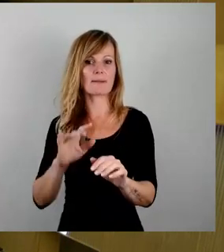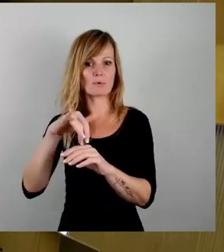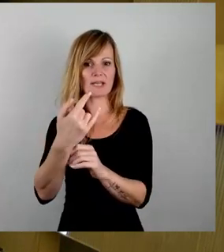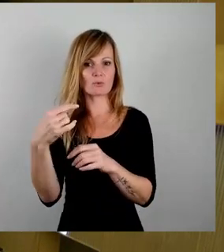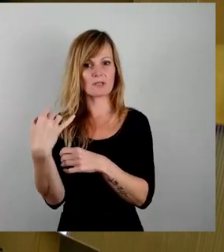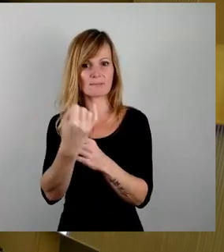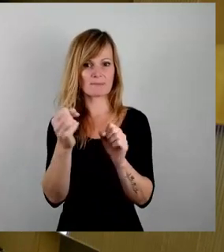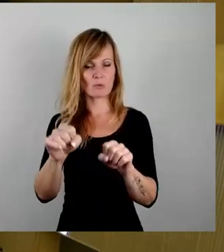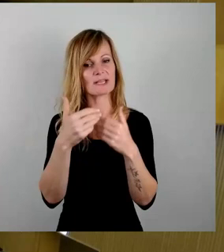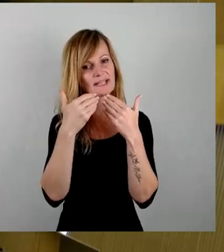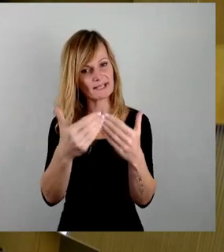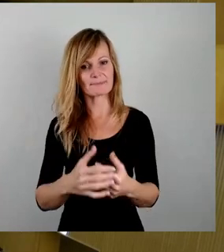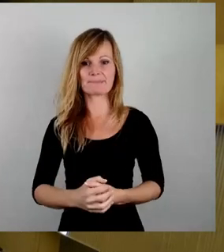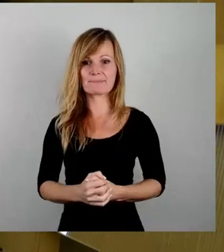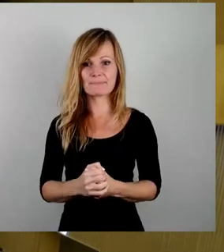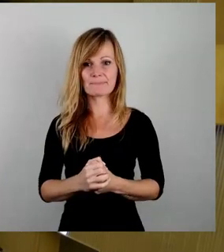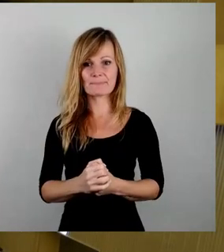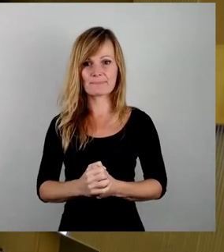Danke.